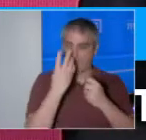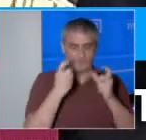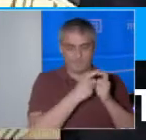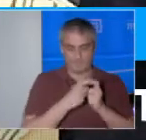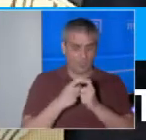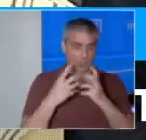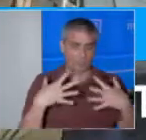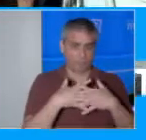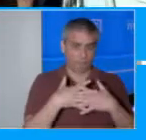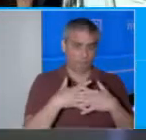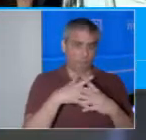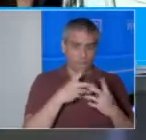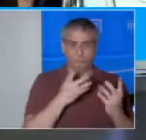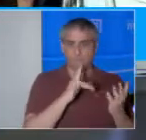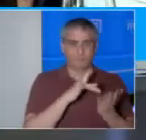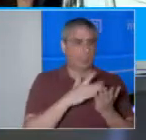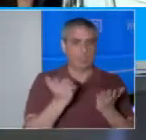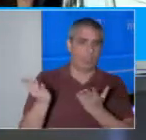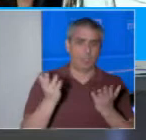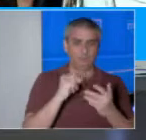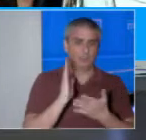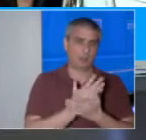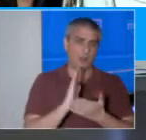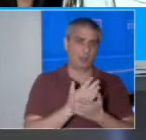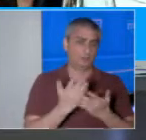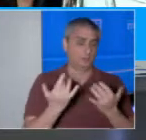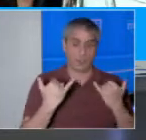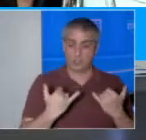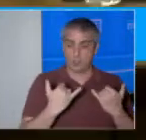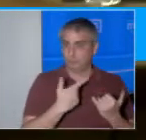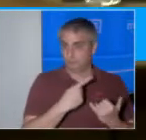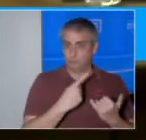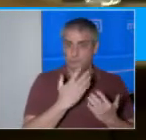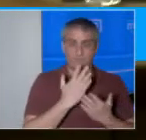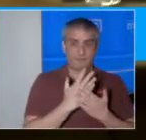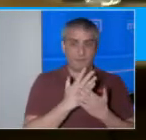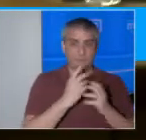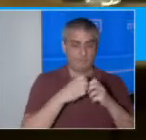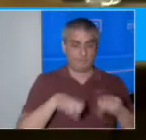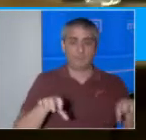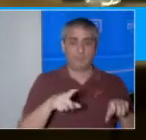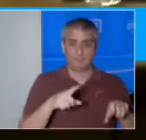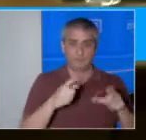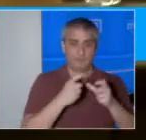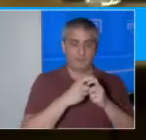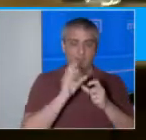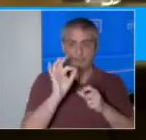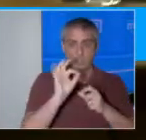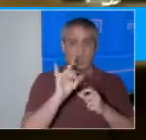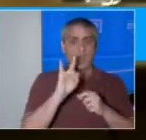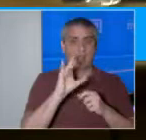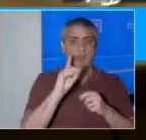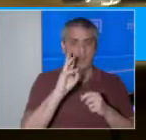4 מפלגותיה, נמצאת בצומת דרכים, והיום למעשה נכון. אתם מתפצלים, המפלגה שלך